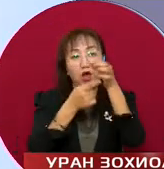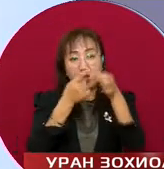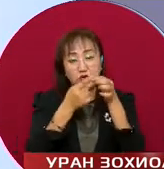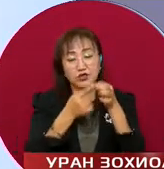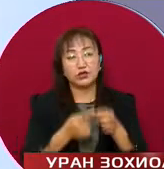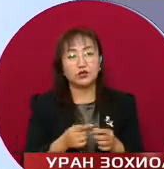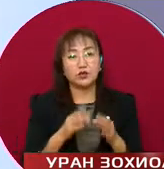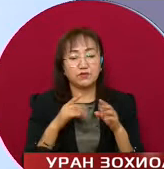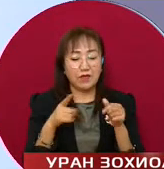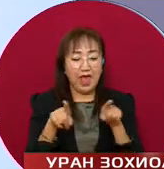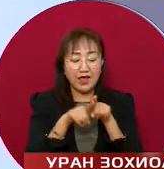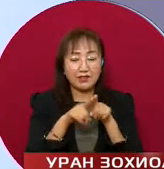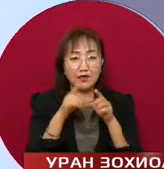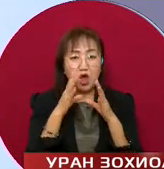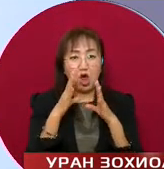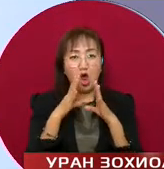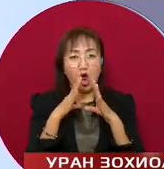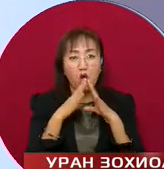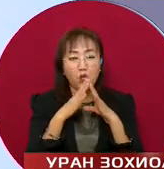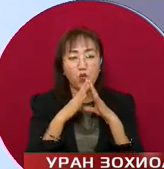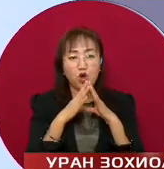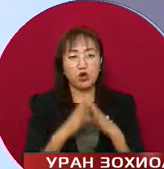За зохиолын энэ хэсэг дээр